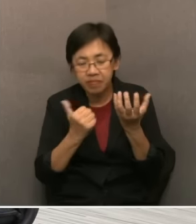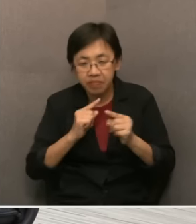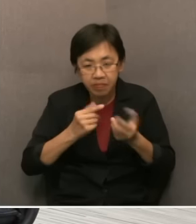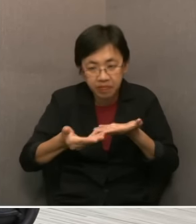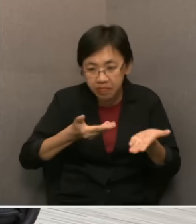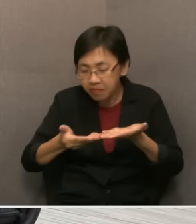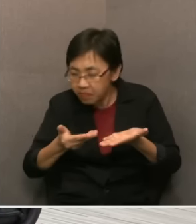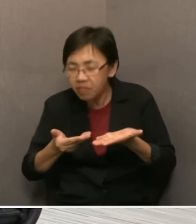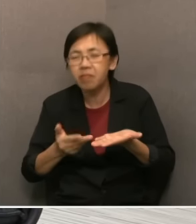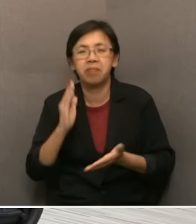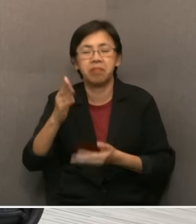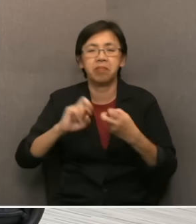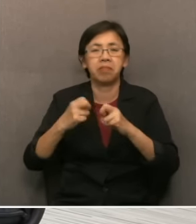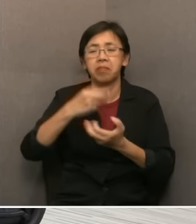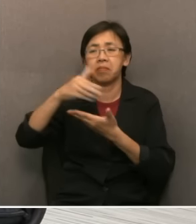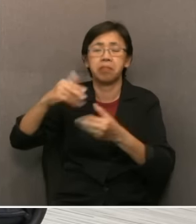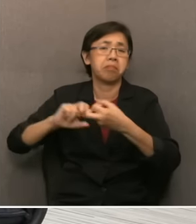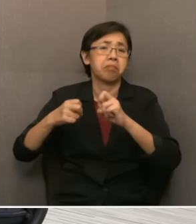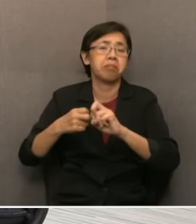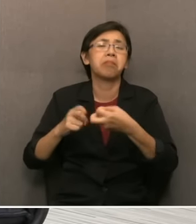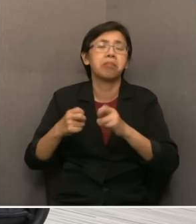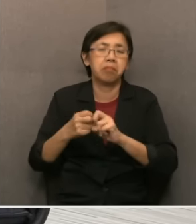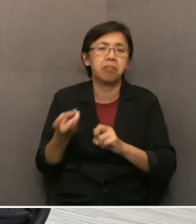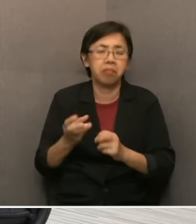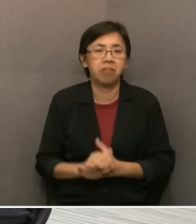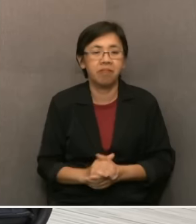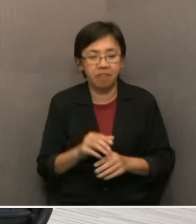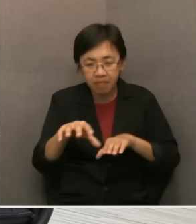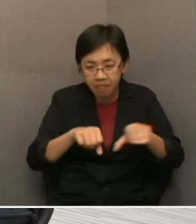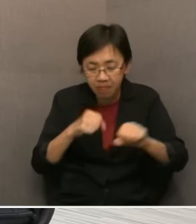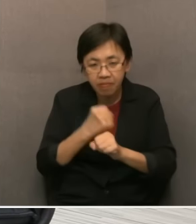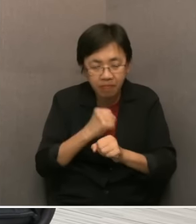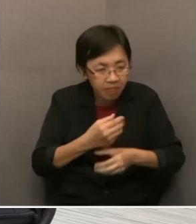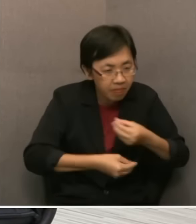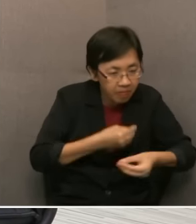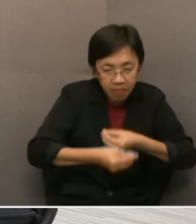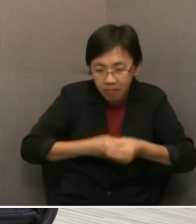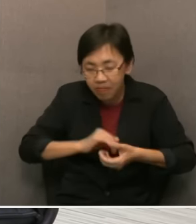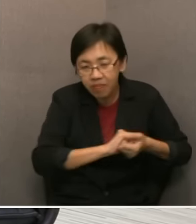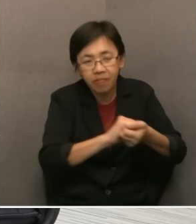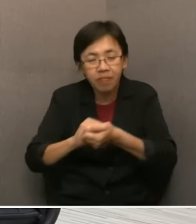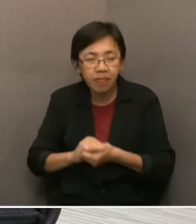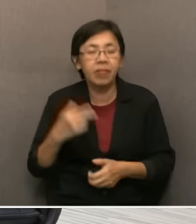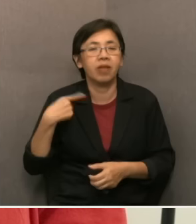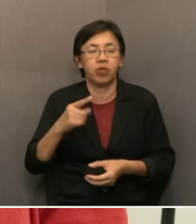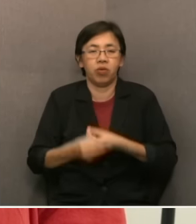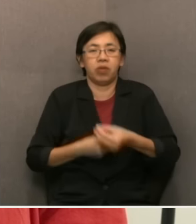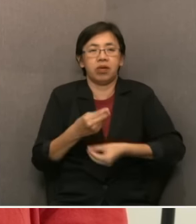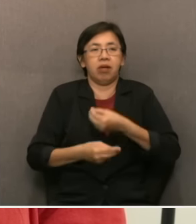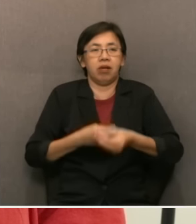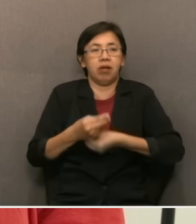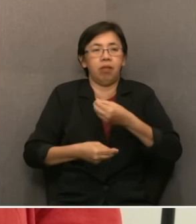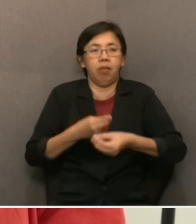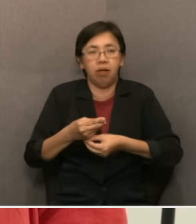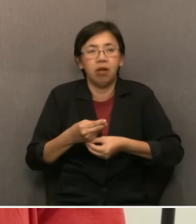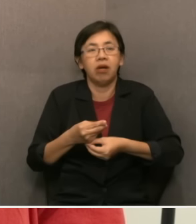เนี่ยมันก็เลยทำให้เรื่องของการเอ่อแสวงหาพันธมิตรทางการค้าเนี่ยมันก็ให้ประโยชน์กับเอ่อคู่ค้าที่อยู่นอก